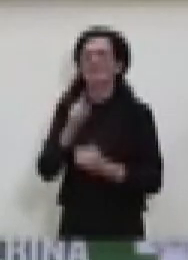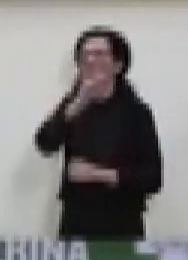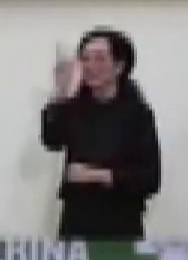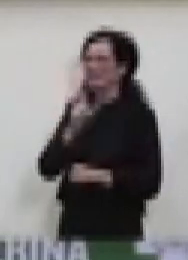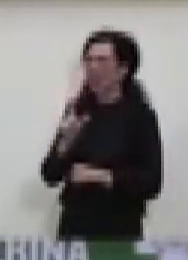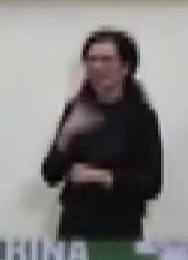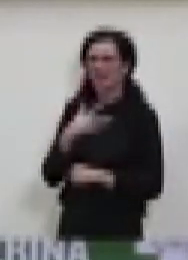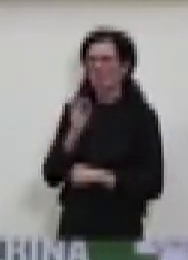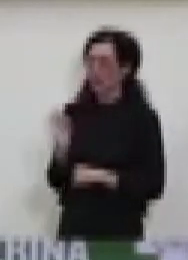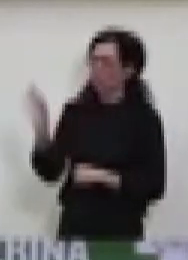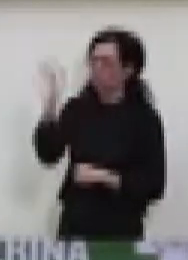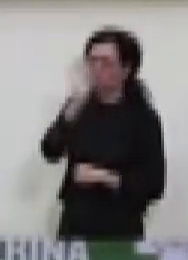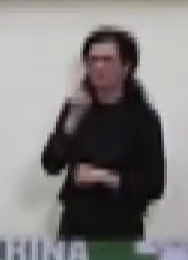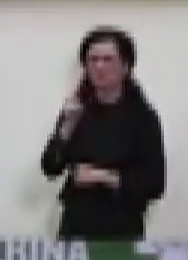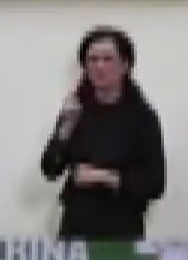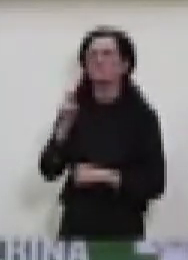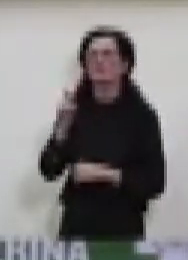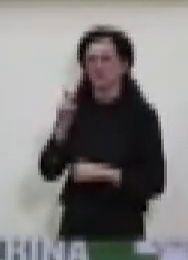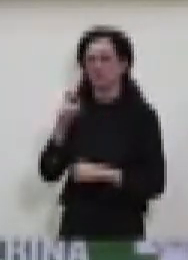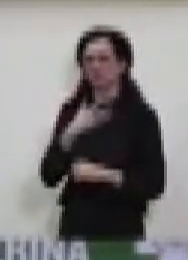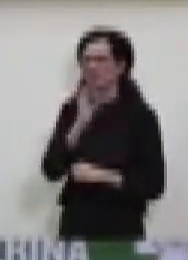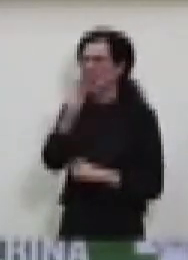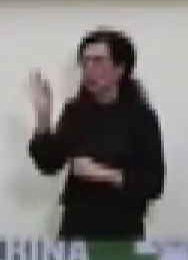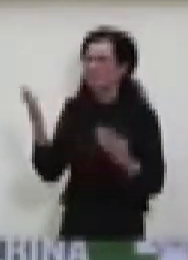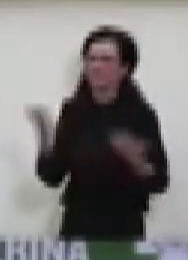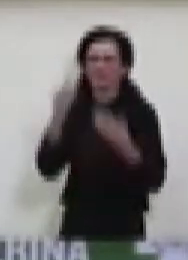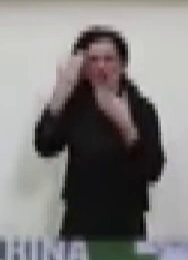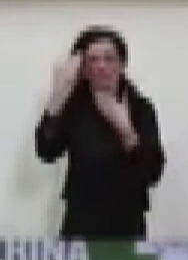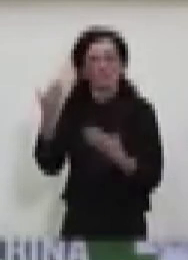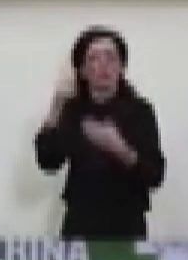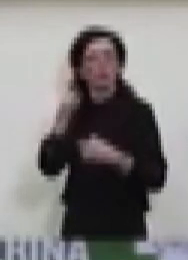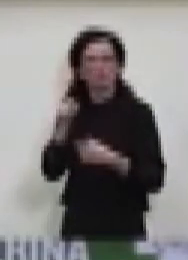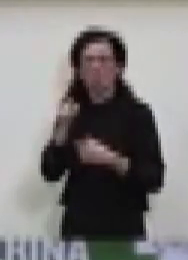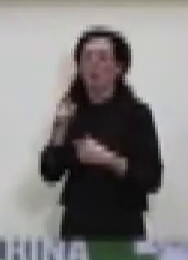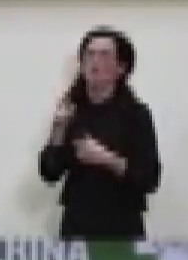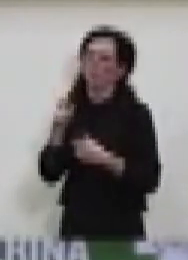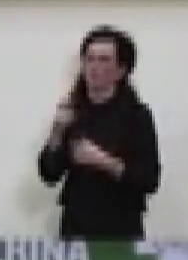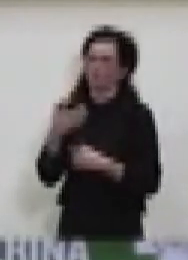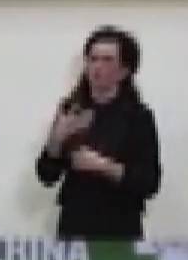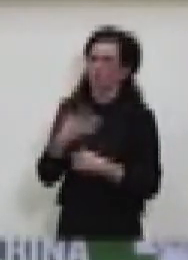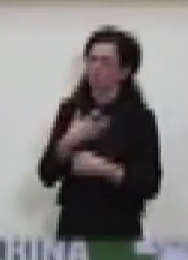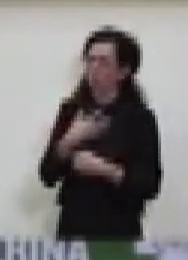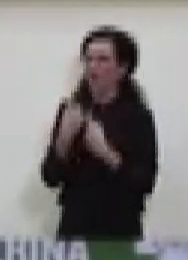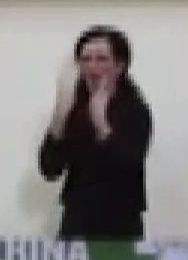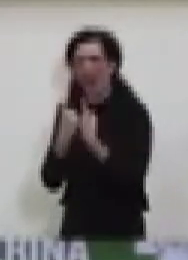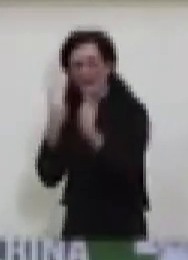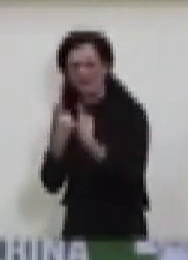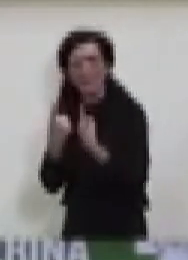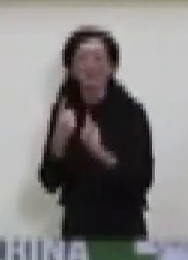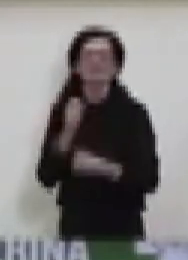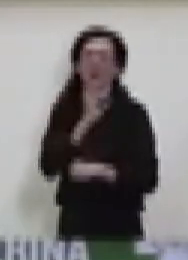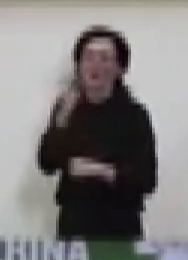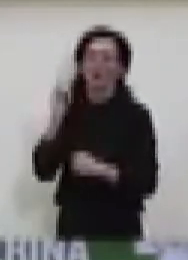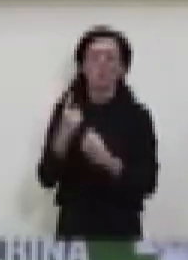paese possono esserci purtroppo ho delle figlie oppure magari delle attese